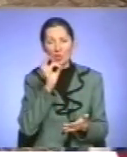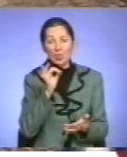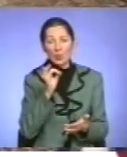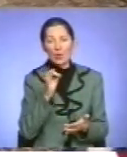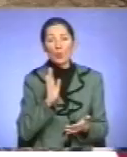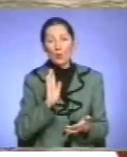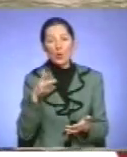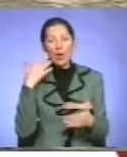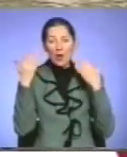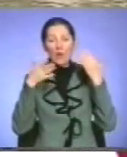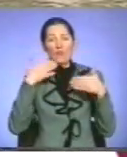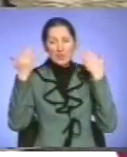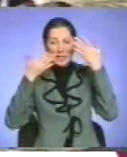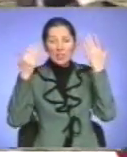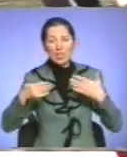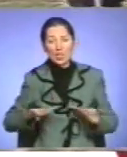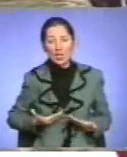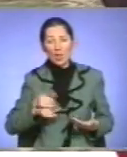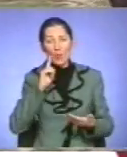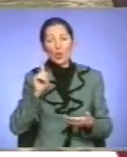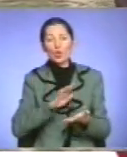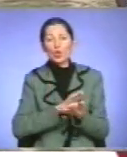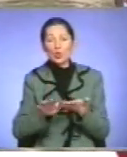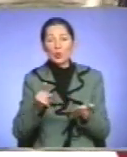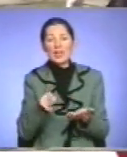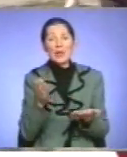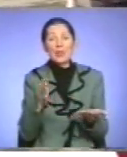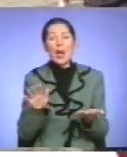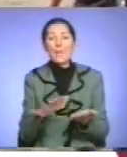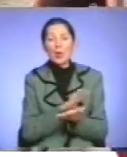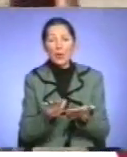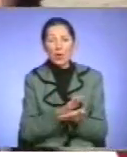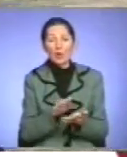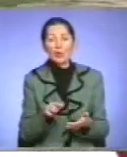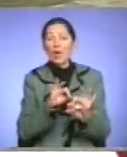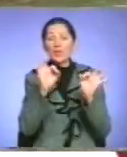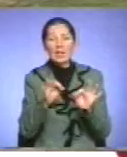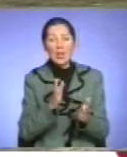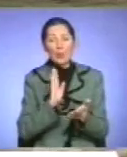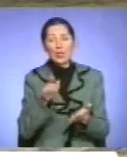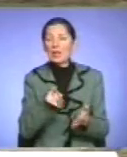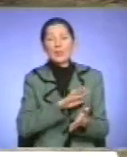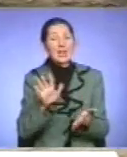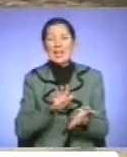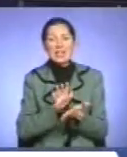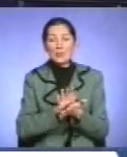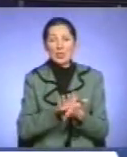стало веселіше жити. На жаль, поки що чисто там, де прибирають, в ідеалі має бути там, де не смітять.